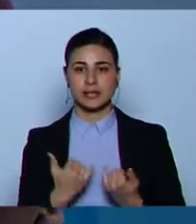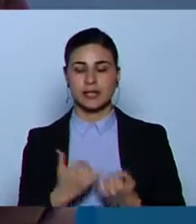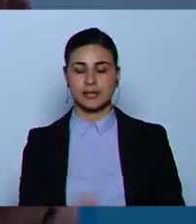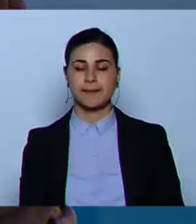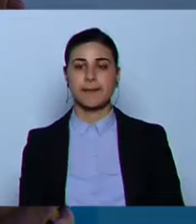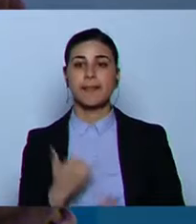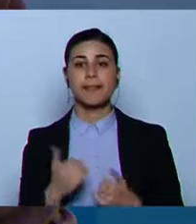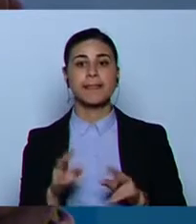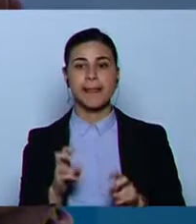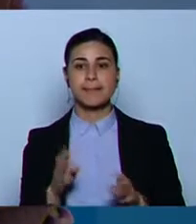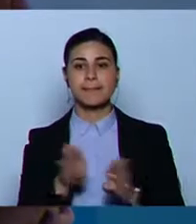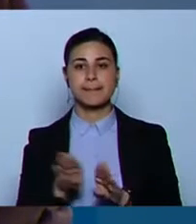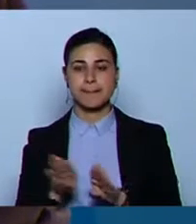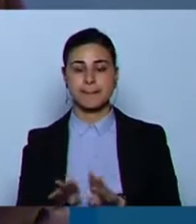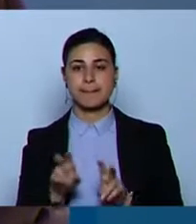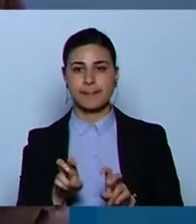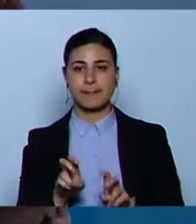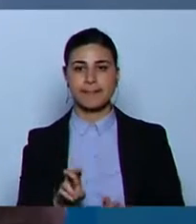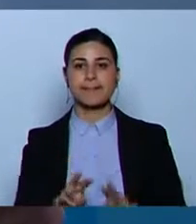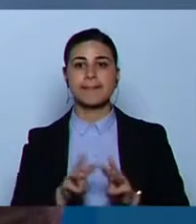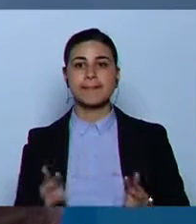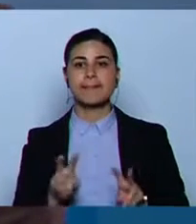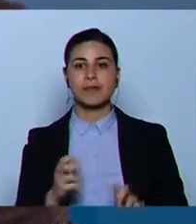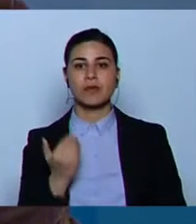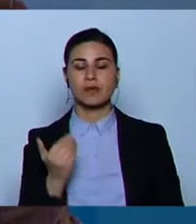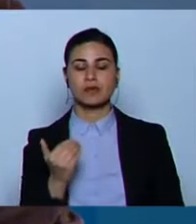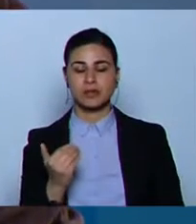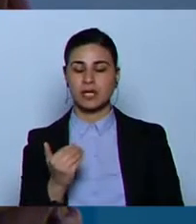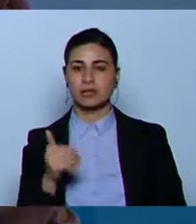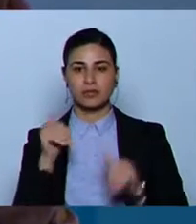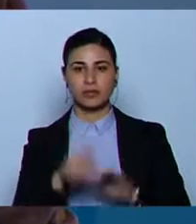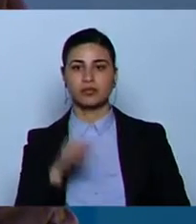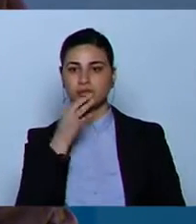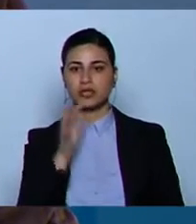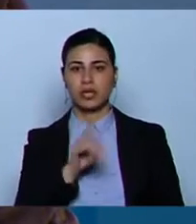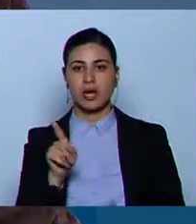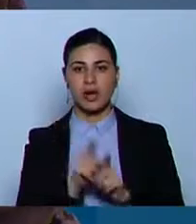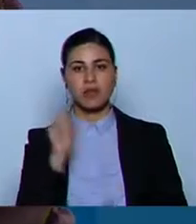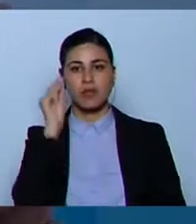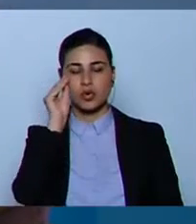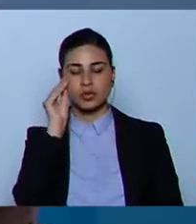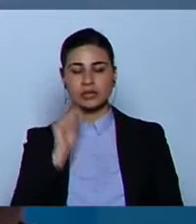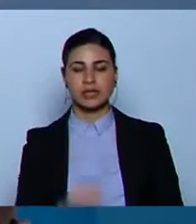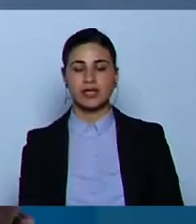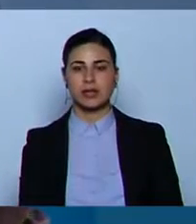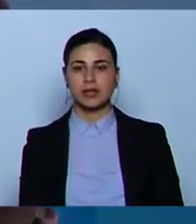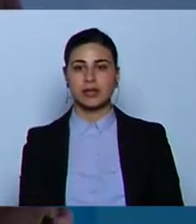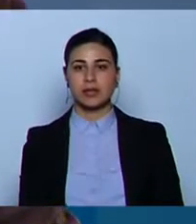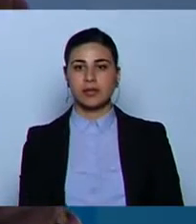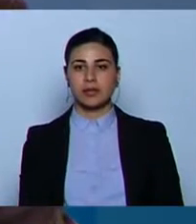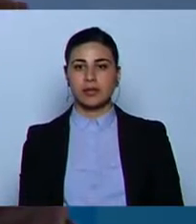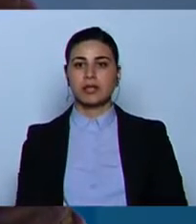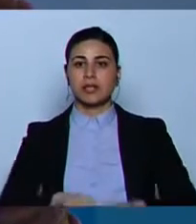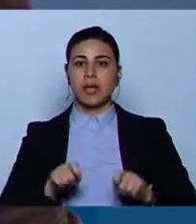გვაქვს ის, რომ დახურული განხილვები, დღეს გვაქვს სამინისტროს მხრიდან ჩამოუყალიბებელი და გაურკვეველი პოზიციები,